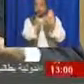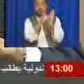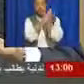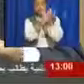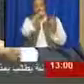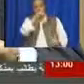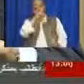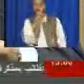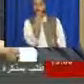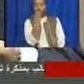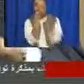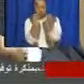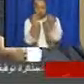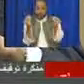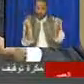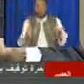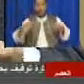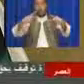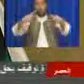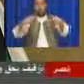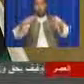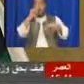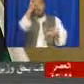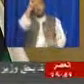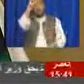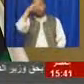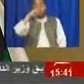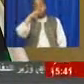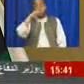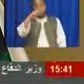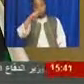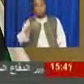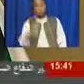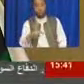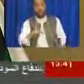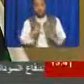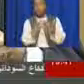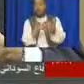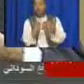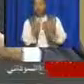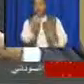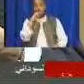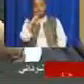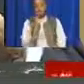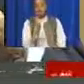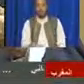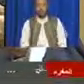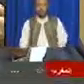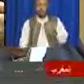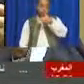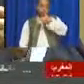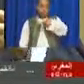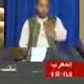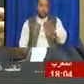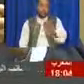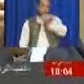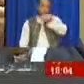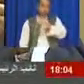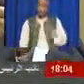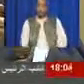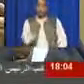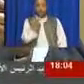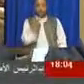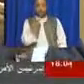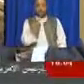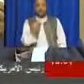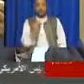وايات القران كثيره وعديده كلها تنهى عن ذلك الله تعالى ولا تزر واجهه اخرى وقال تعالى ولا تكسب